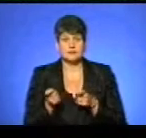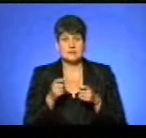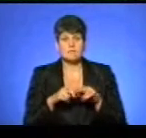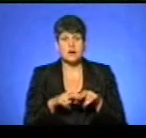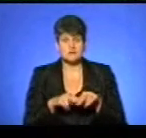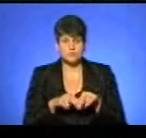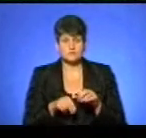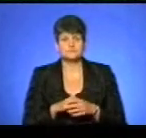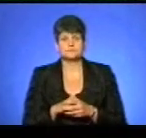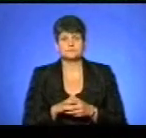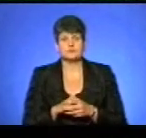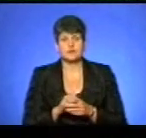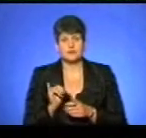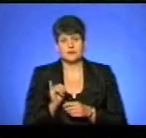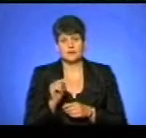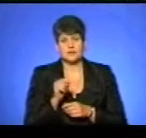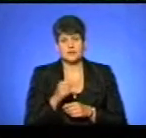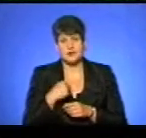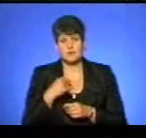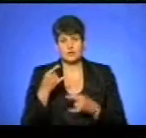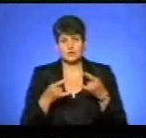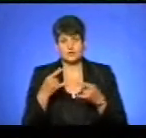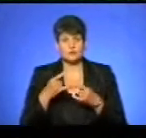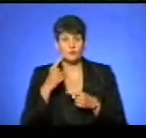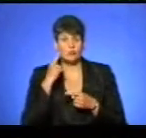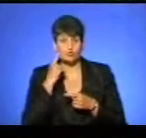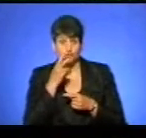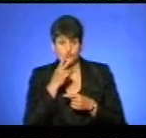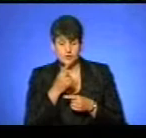паспорт. І тоді я по телевізорі почула, що є така